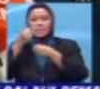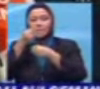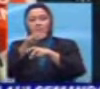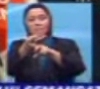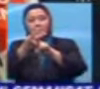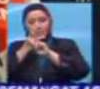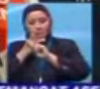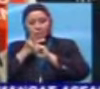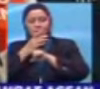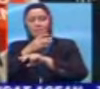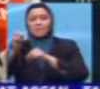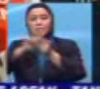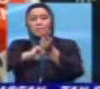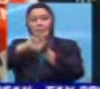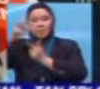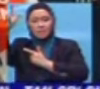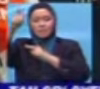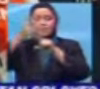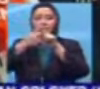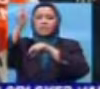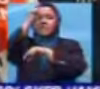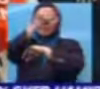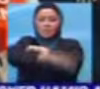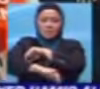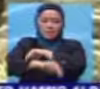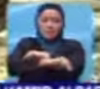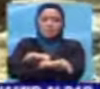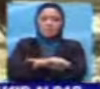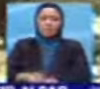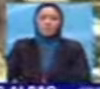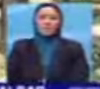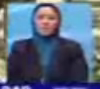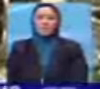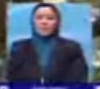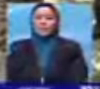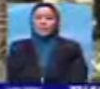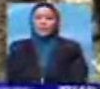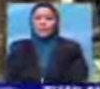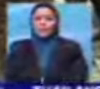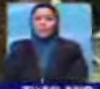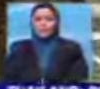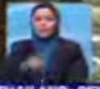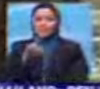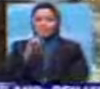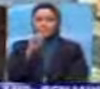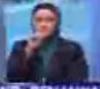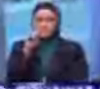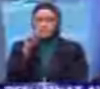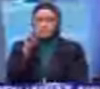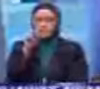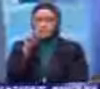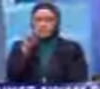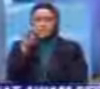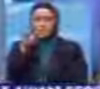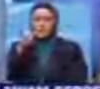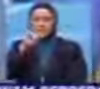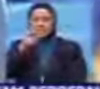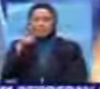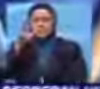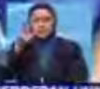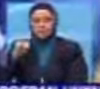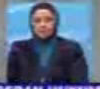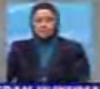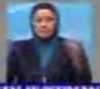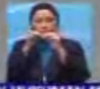dan juga kelulusan daripada kerajaan negeri dan sebagainya. Tan Sri Dr. Muhammad Irwan ditemui media selepas